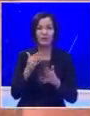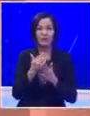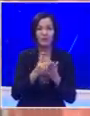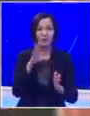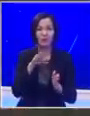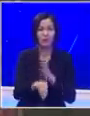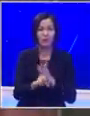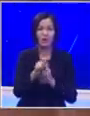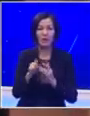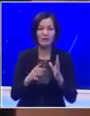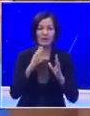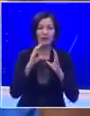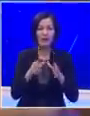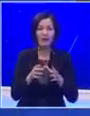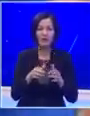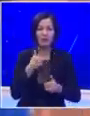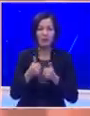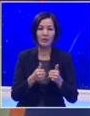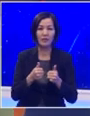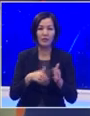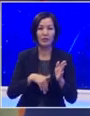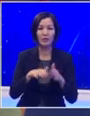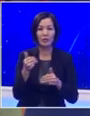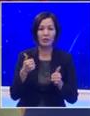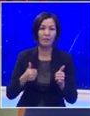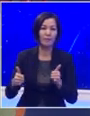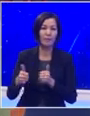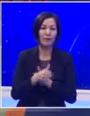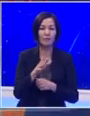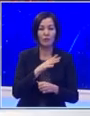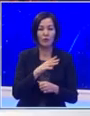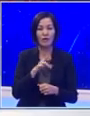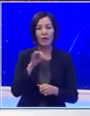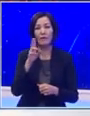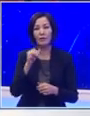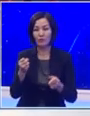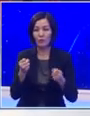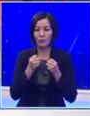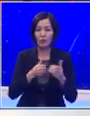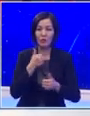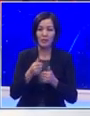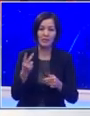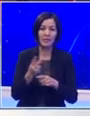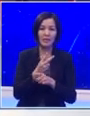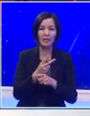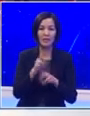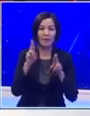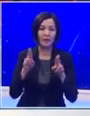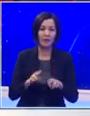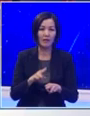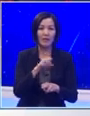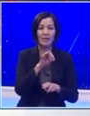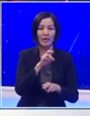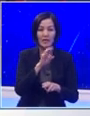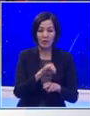әлем чемпионатында да қоржындары бос қайтпайды. Два раздела. Это панкратион спортынан жарыс екі нұсқада өтеді. Бірі традишн. Бұл